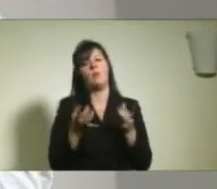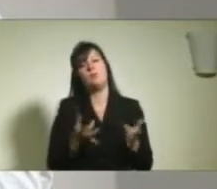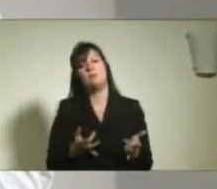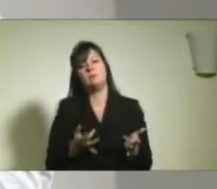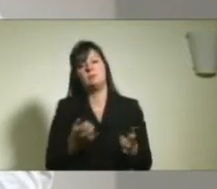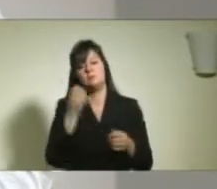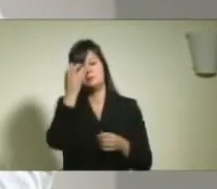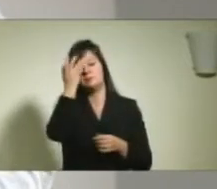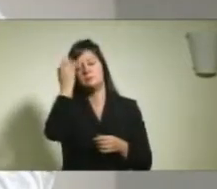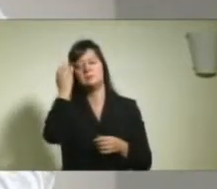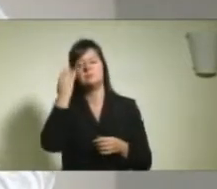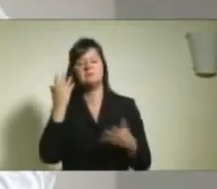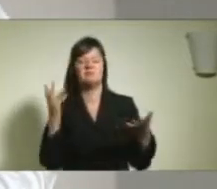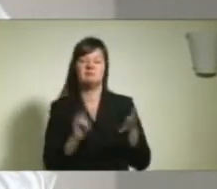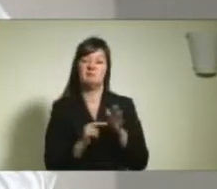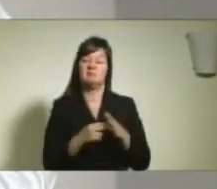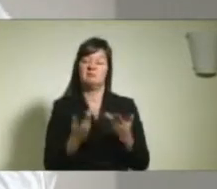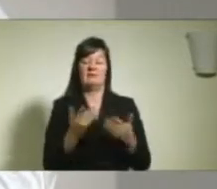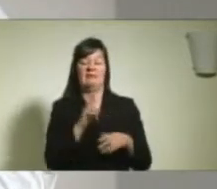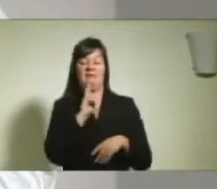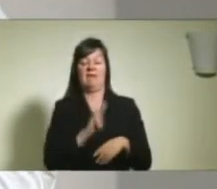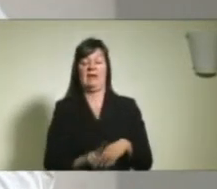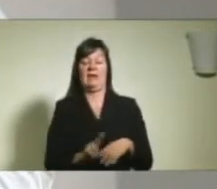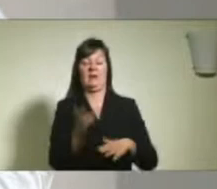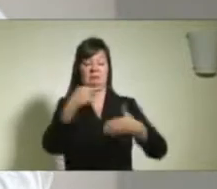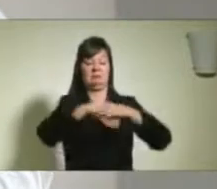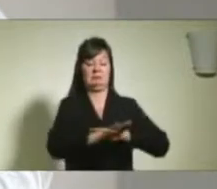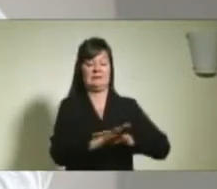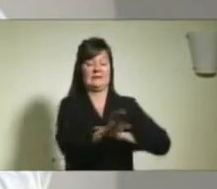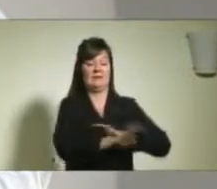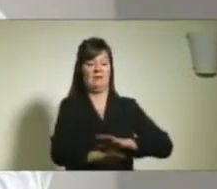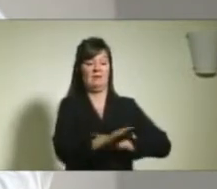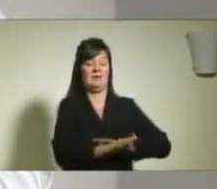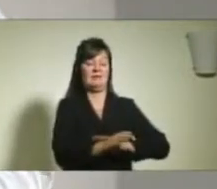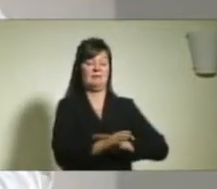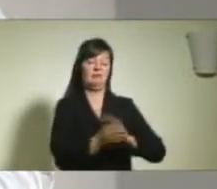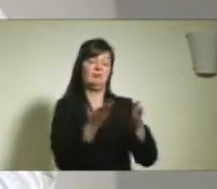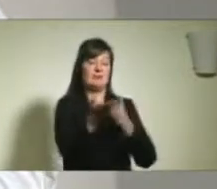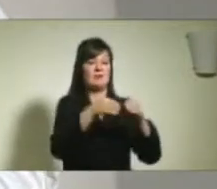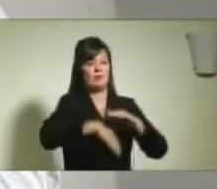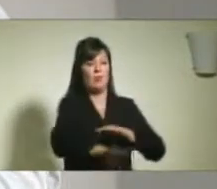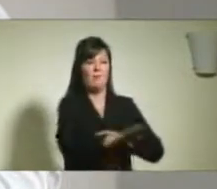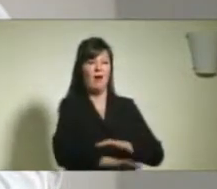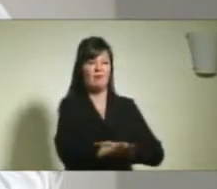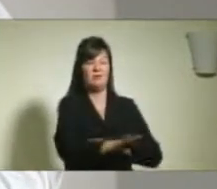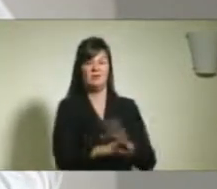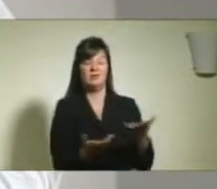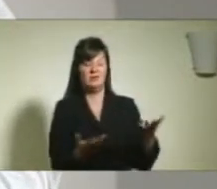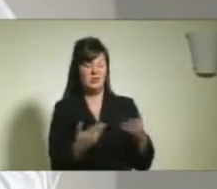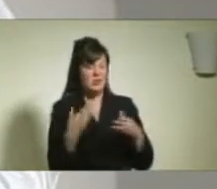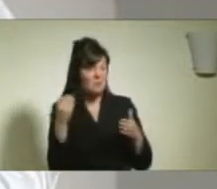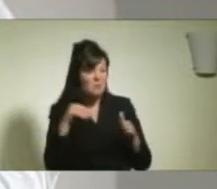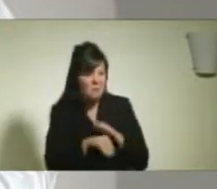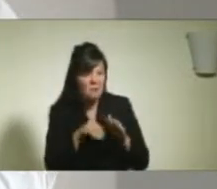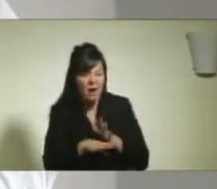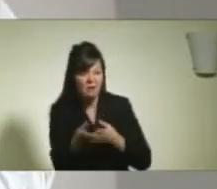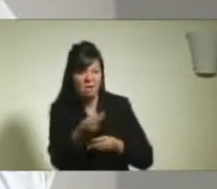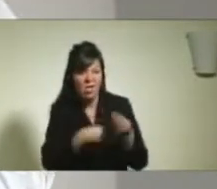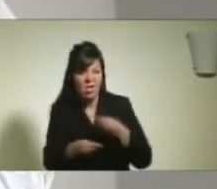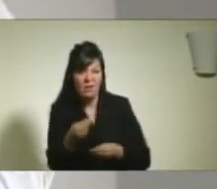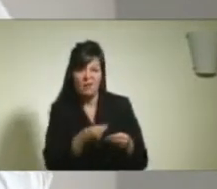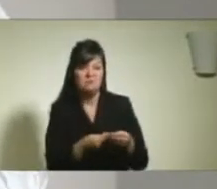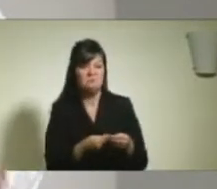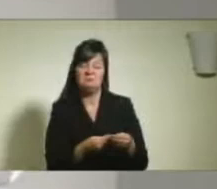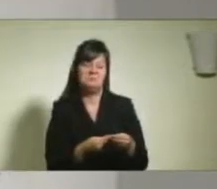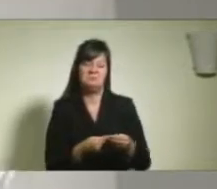donc, c'est un service vraiment de base et les opérations bancaires posent vraiment problème. En raison